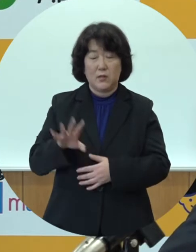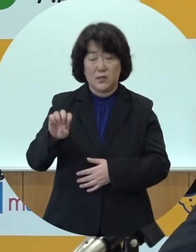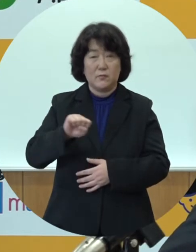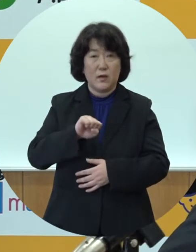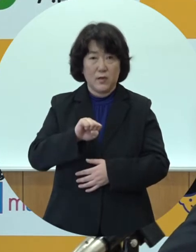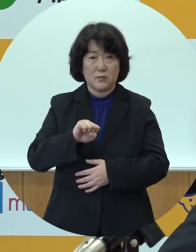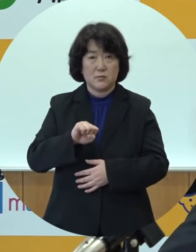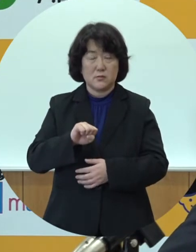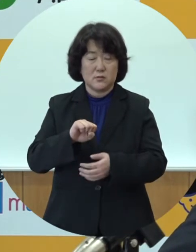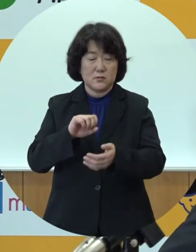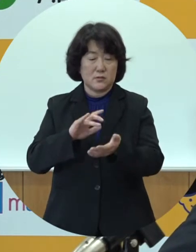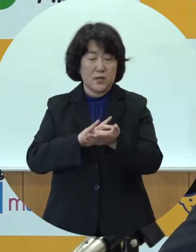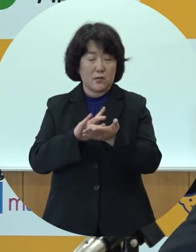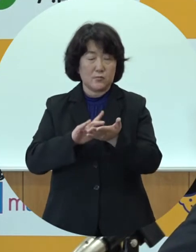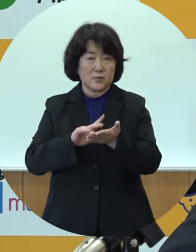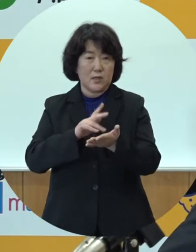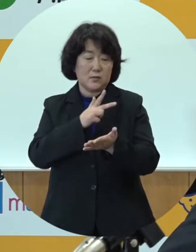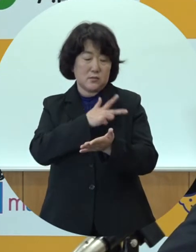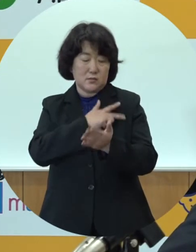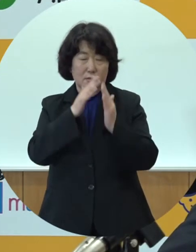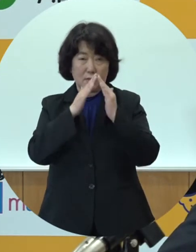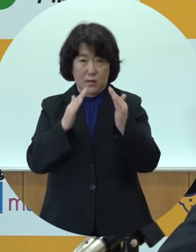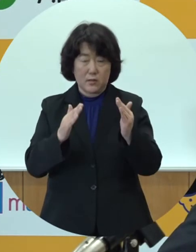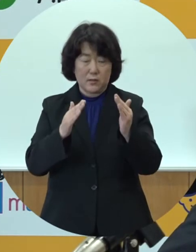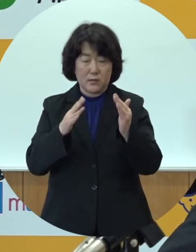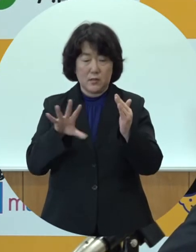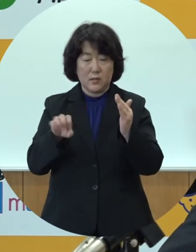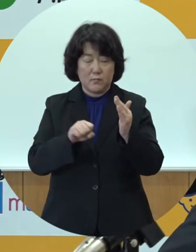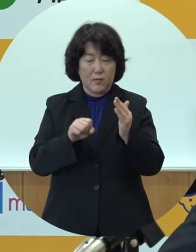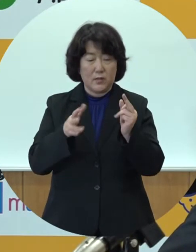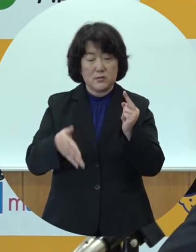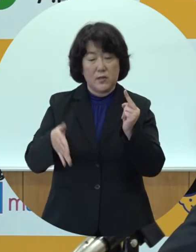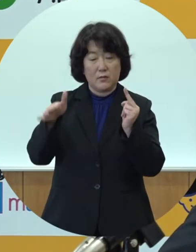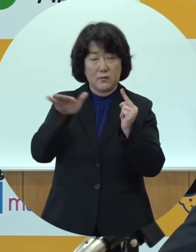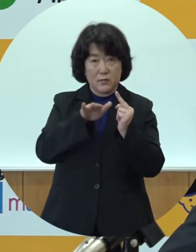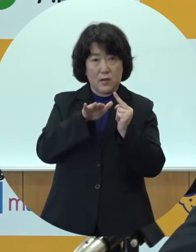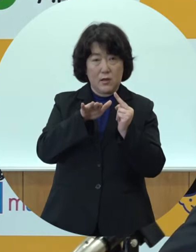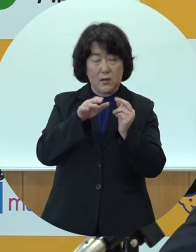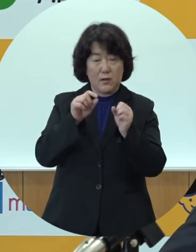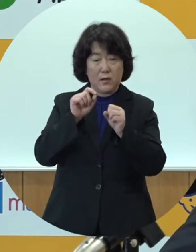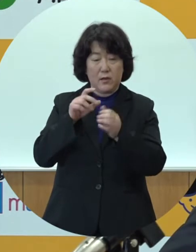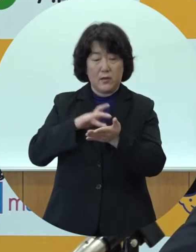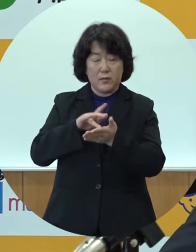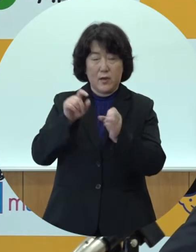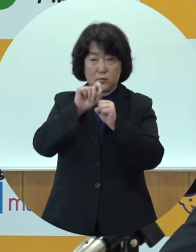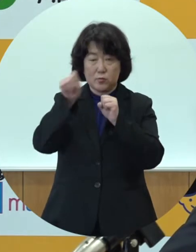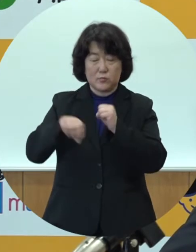治薬剤師会今治センター薬局、電話番号は